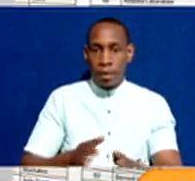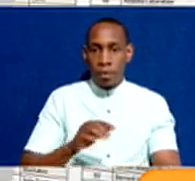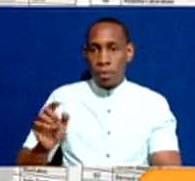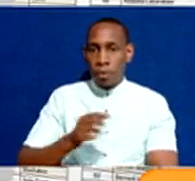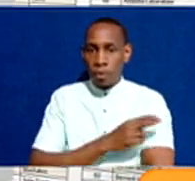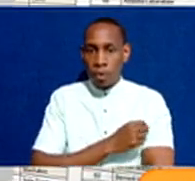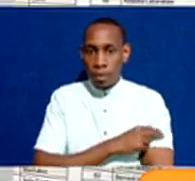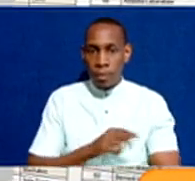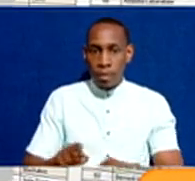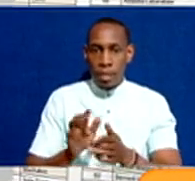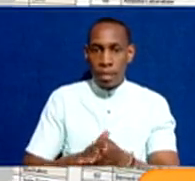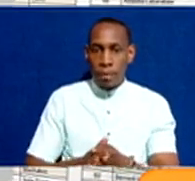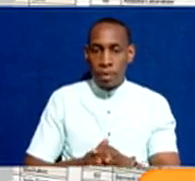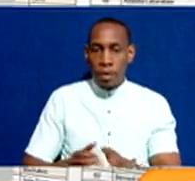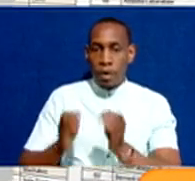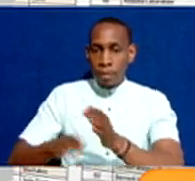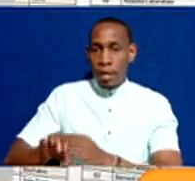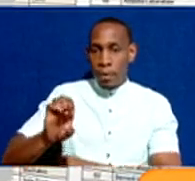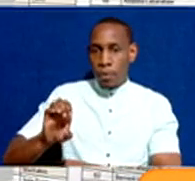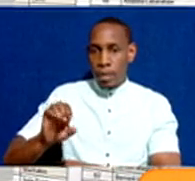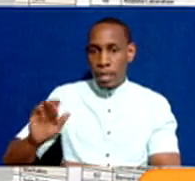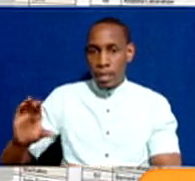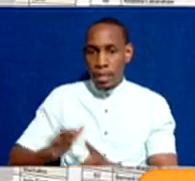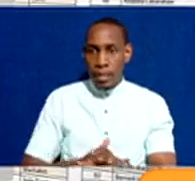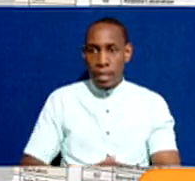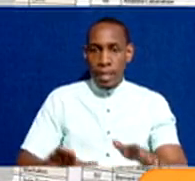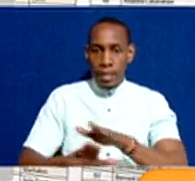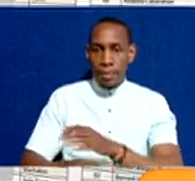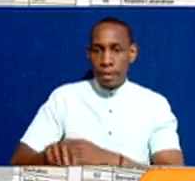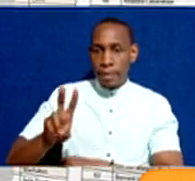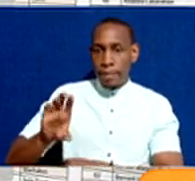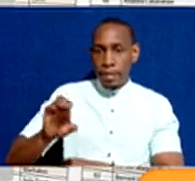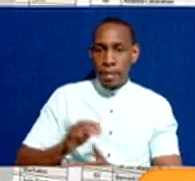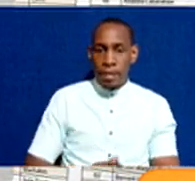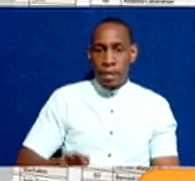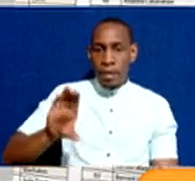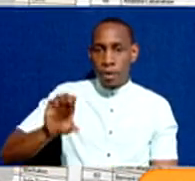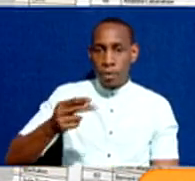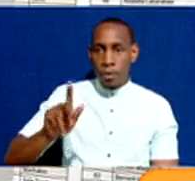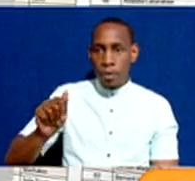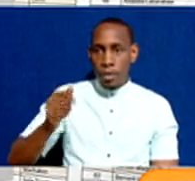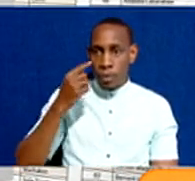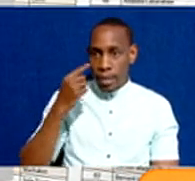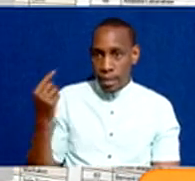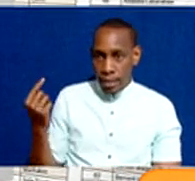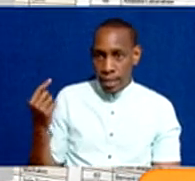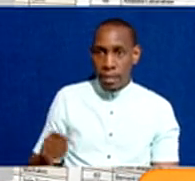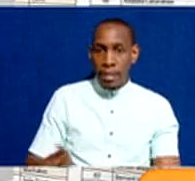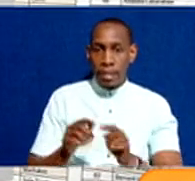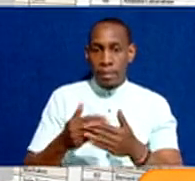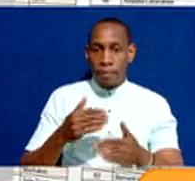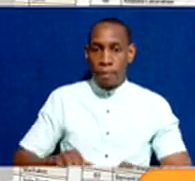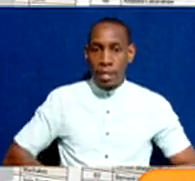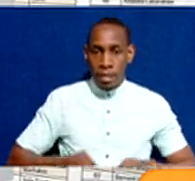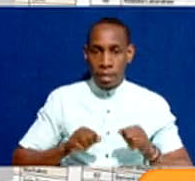aliyekuwa afisa mkuu wa EACC Halake Wako, aliyekuwa naibu chancellor katika chuo kikuu cha Chuka Profesa Erastus Njoka, na aliyekuwa